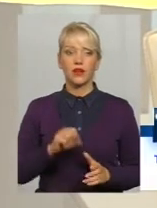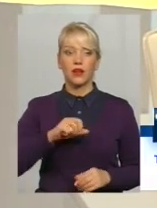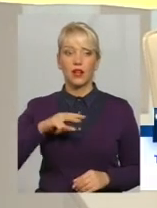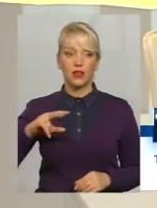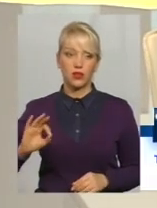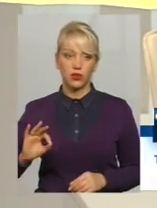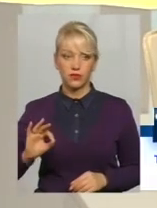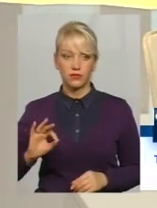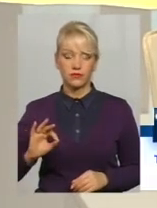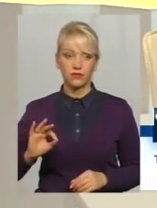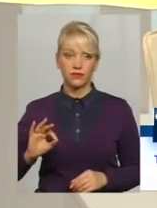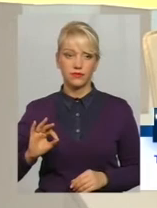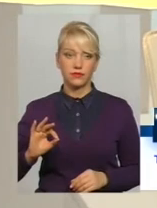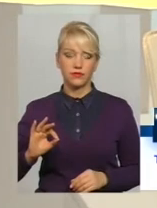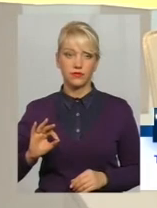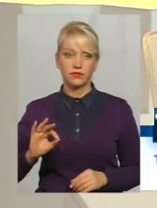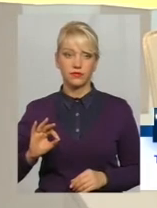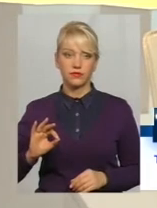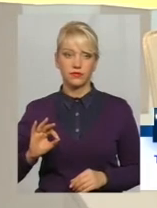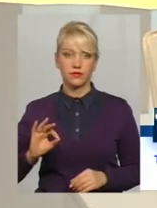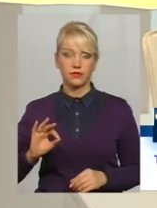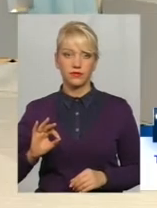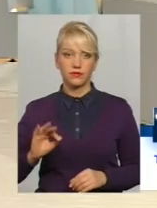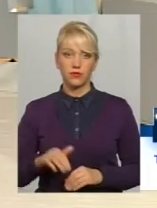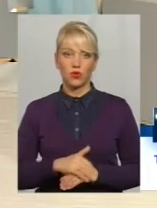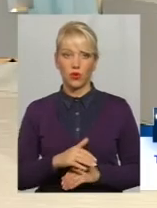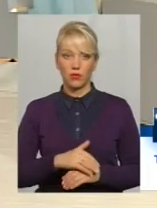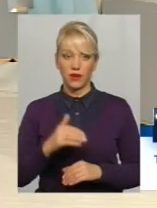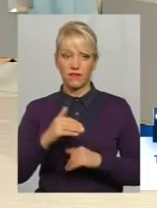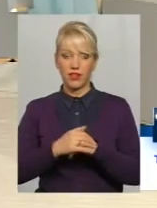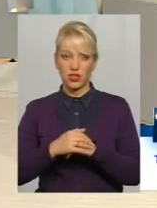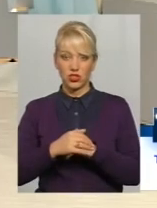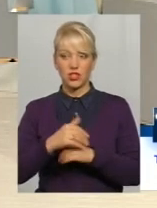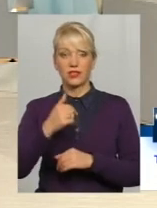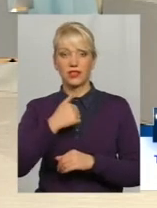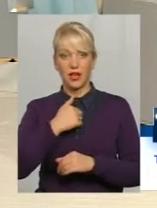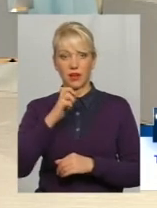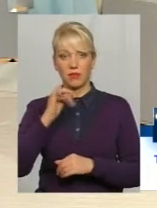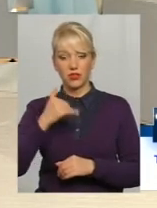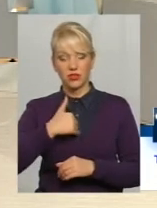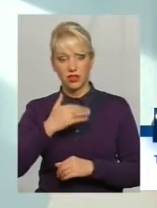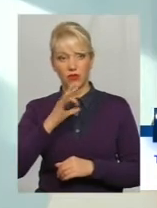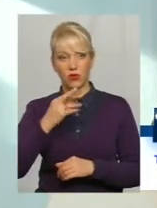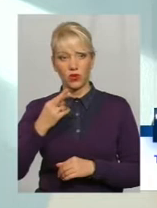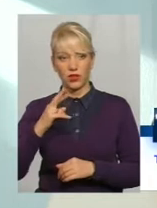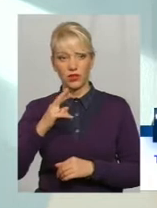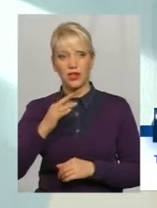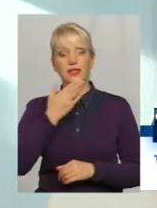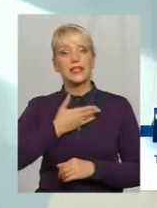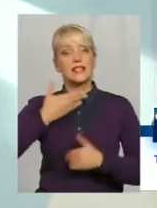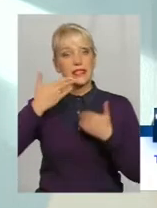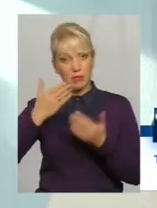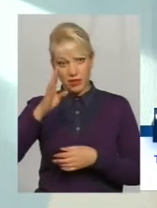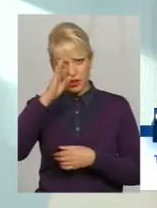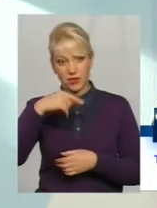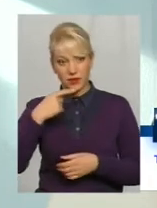Алло. Доброго здоров'я, чуємо вас. Алло, доброго вечора. Я хотів пані Олі задати одне